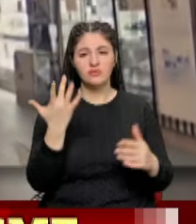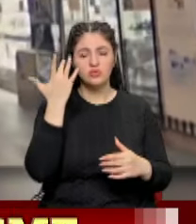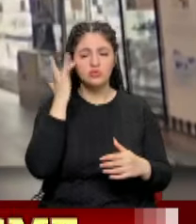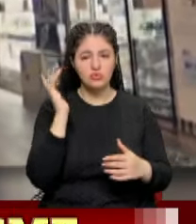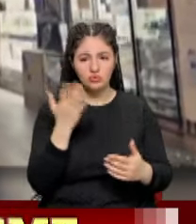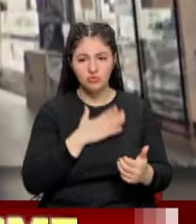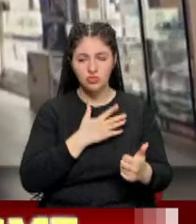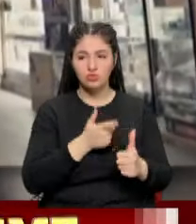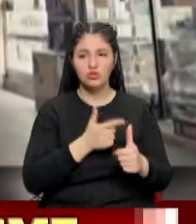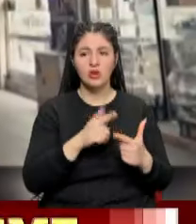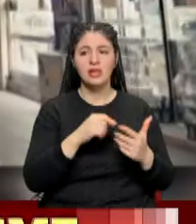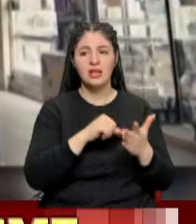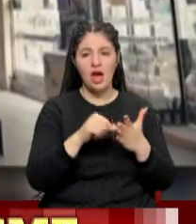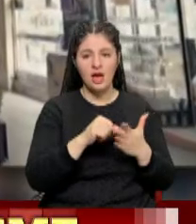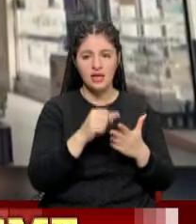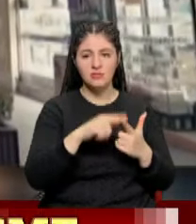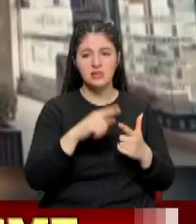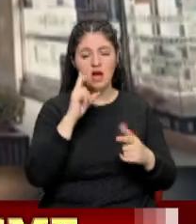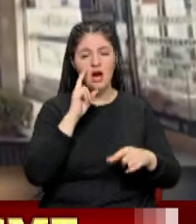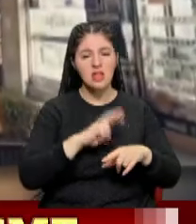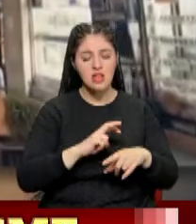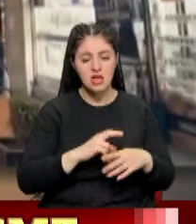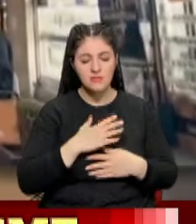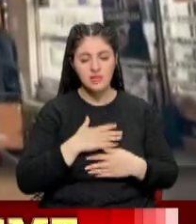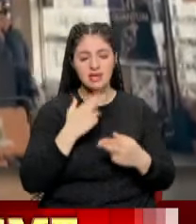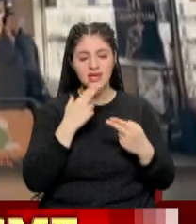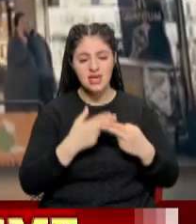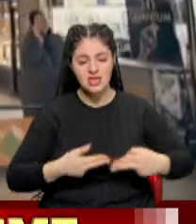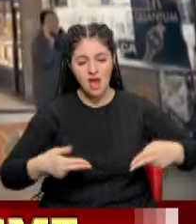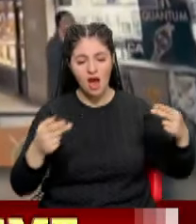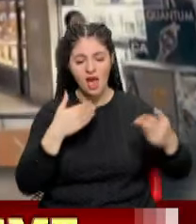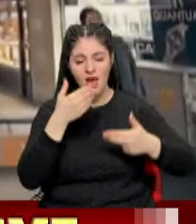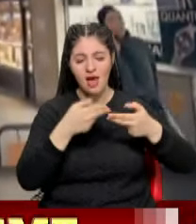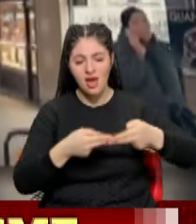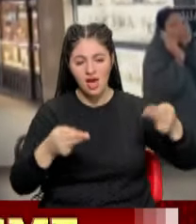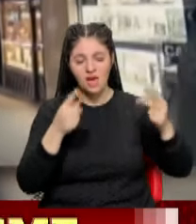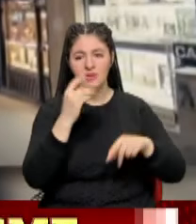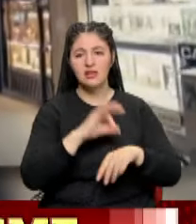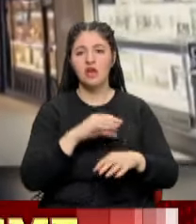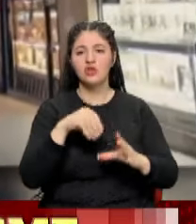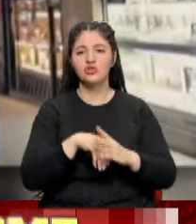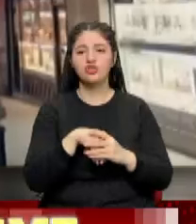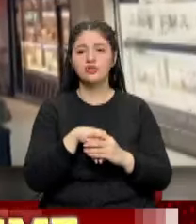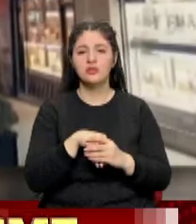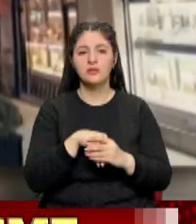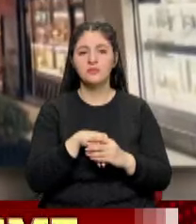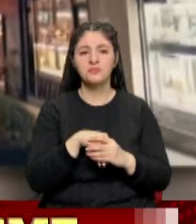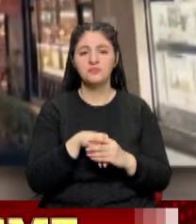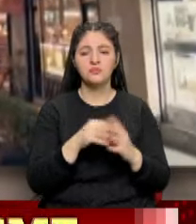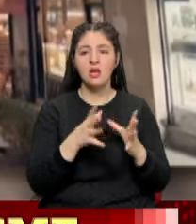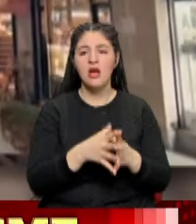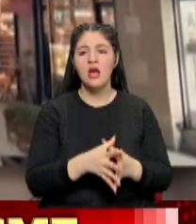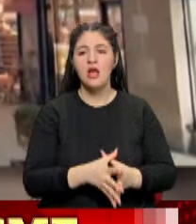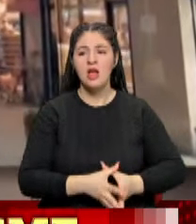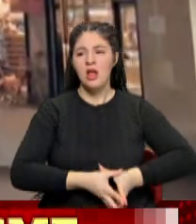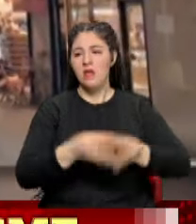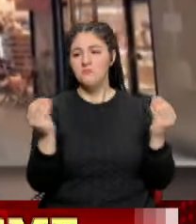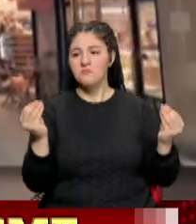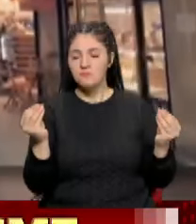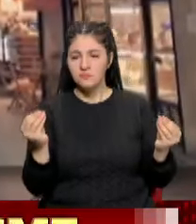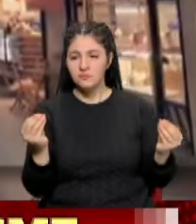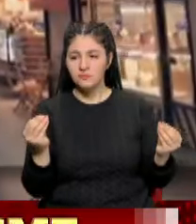kültürümüz, tarihimiz, anılarımız, hikayelerimiz bir dakika içerisinde yok olup